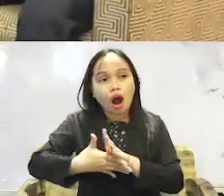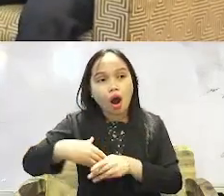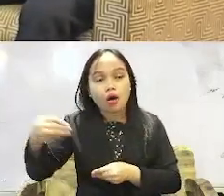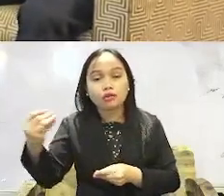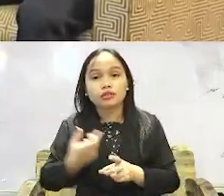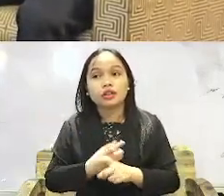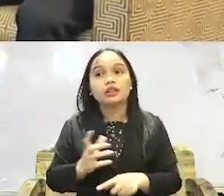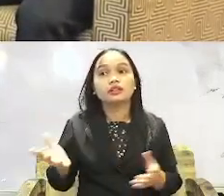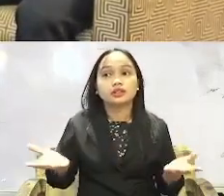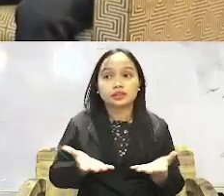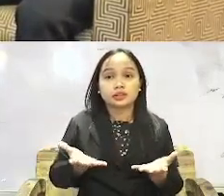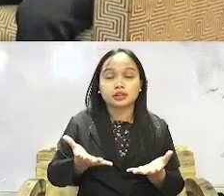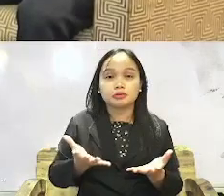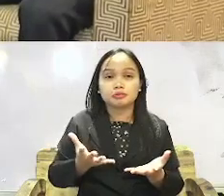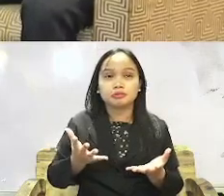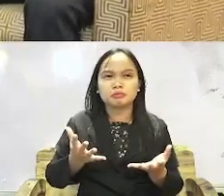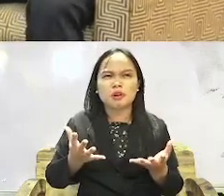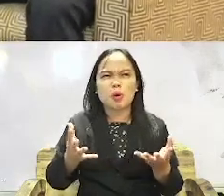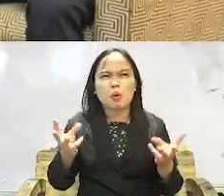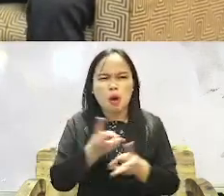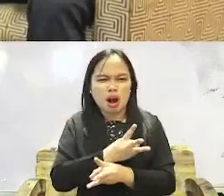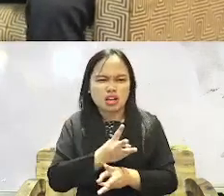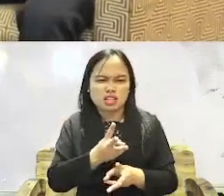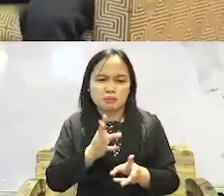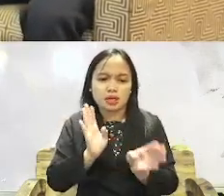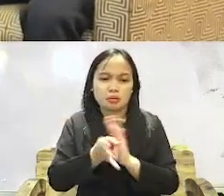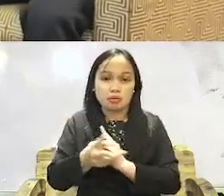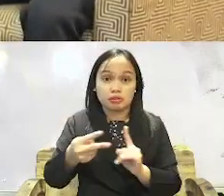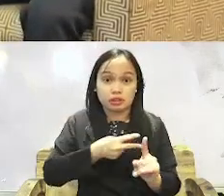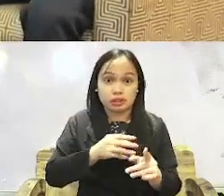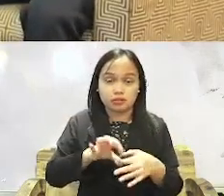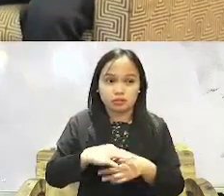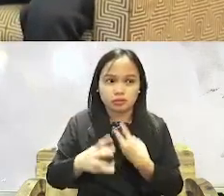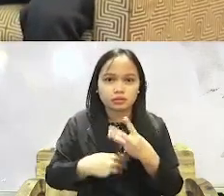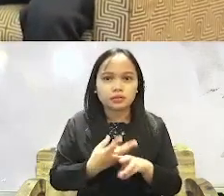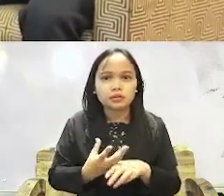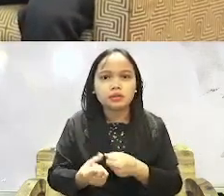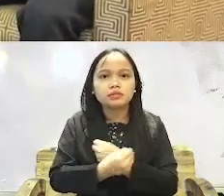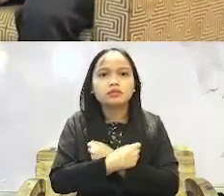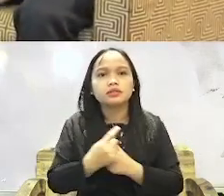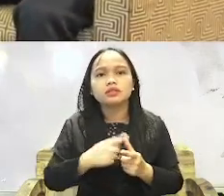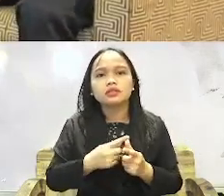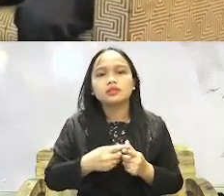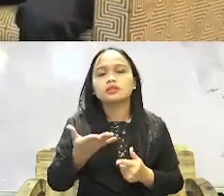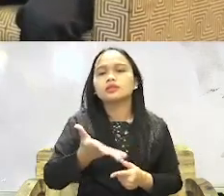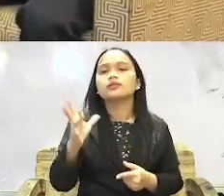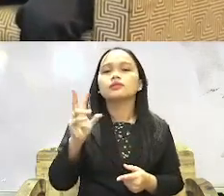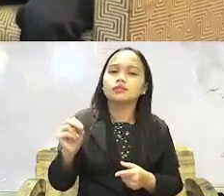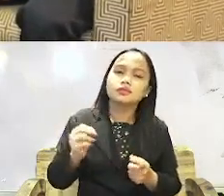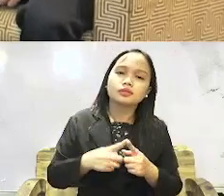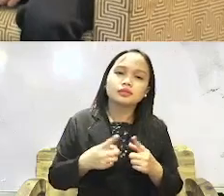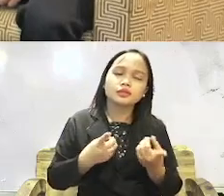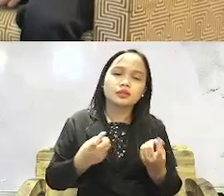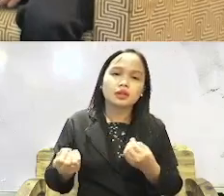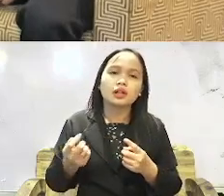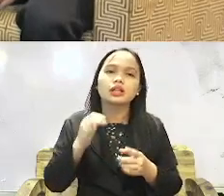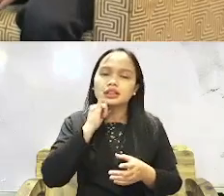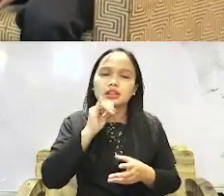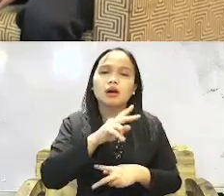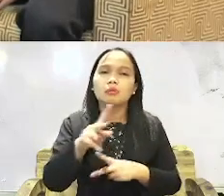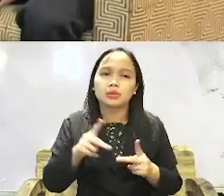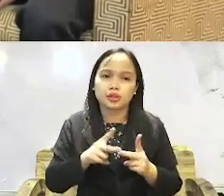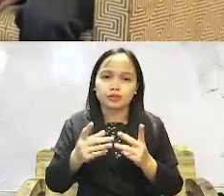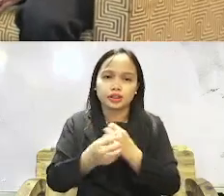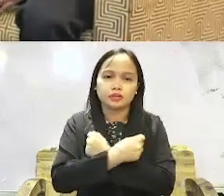na pagiging biktima ng pagmamahal ng mundo or worldly lust, what you need to do is the perfect